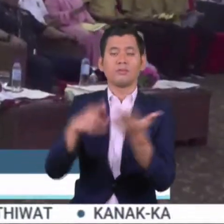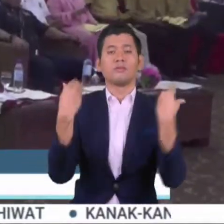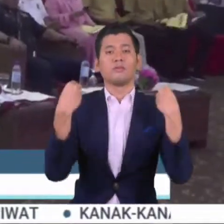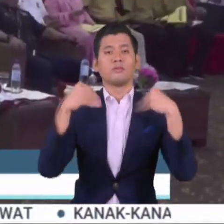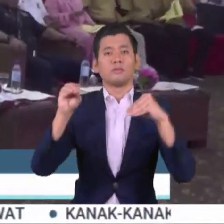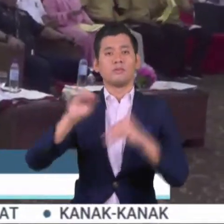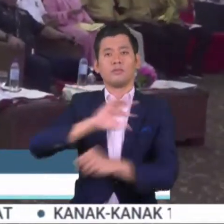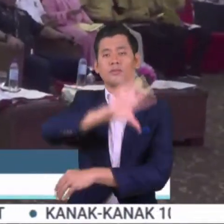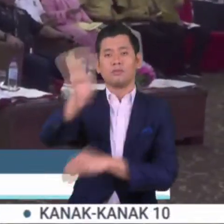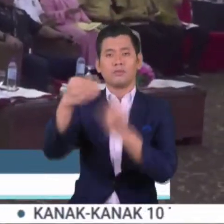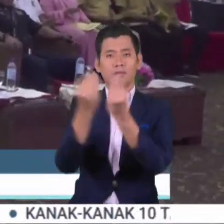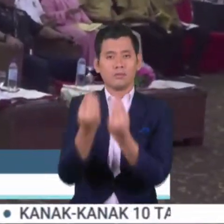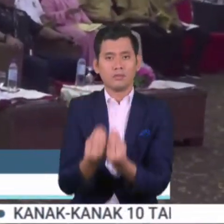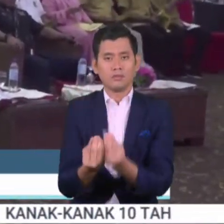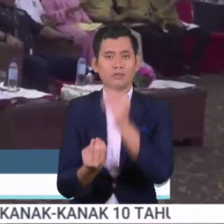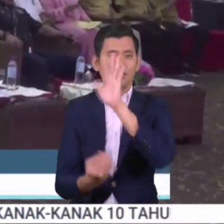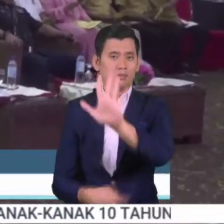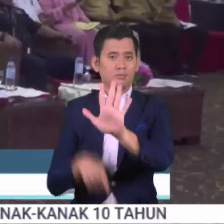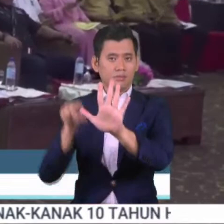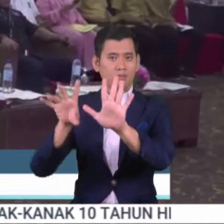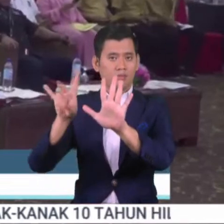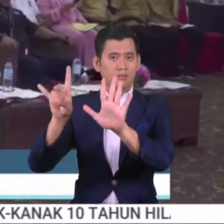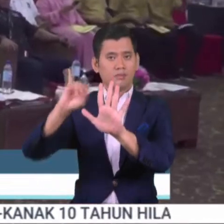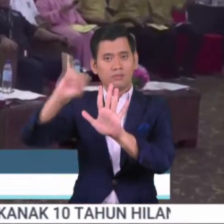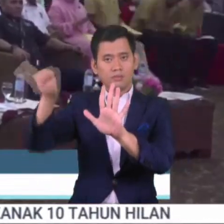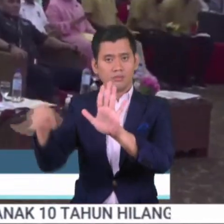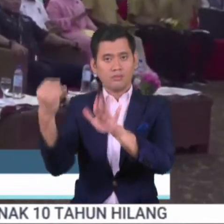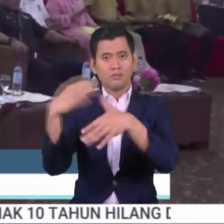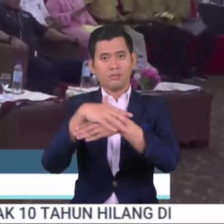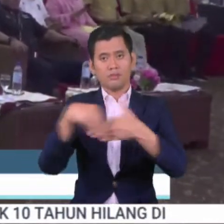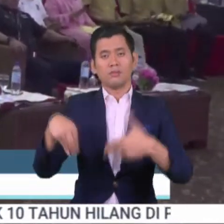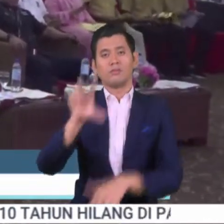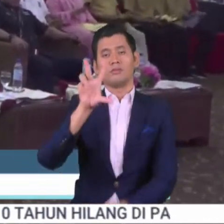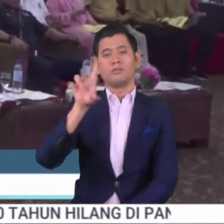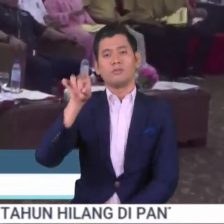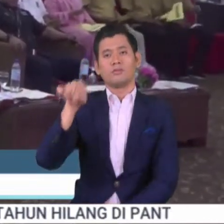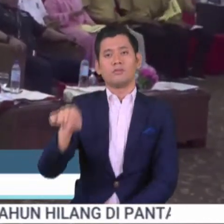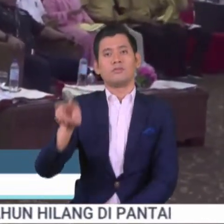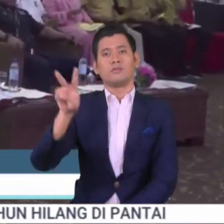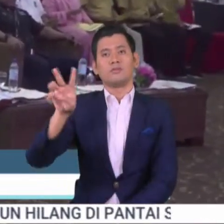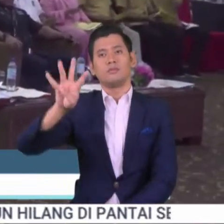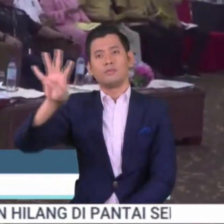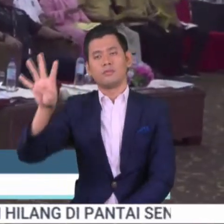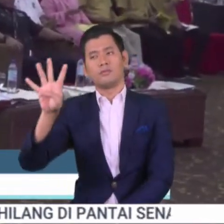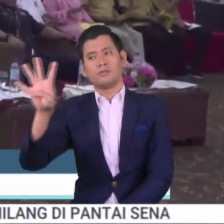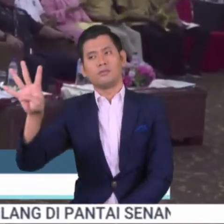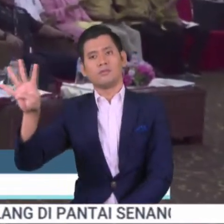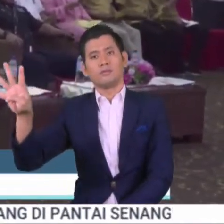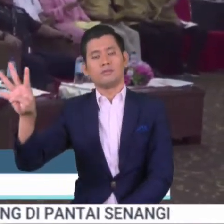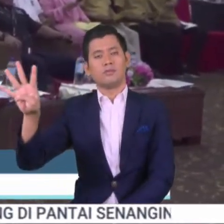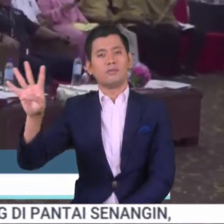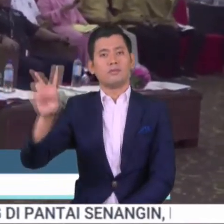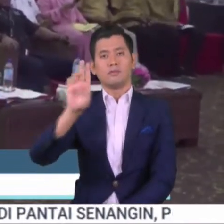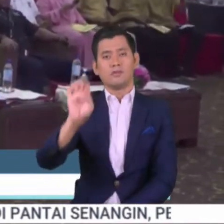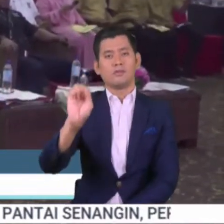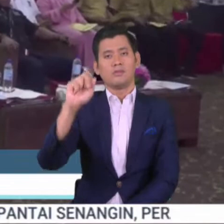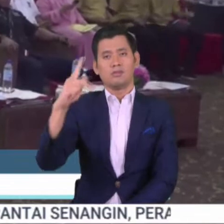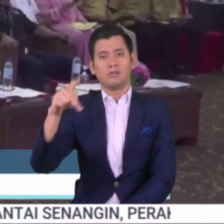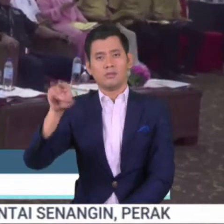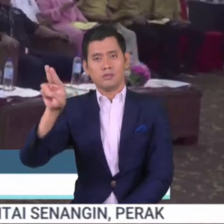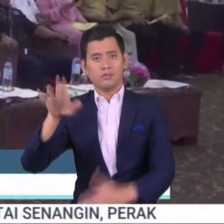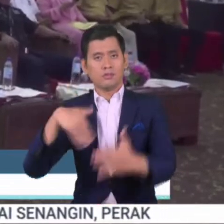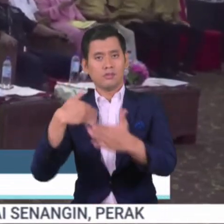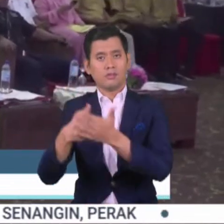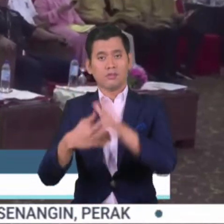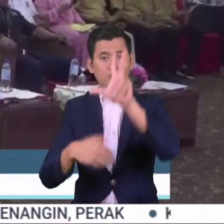terkumpul sebanyak RM5.7 juta ringgit dan 38,294 unit simpanan stok SKU sehingga 30